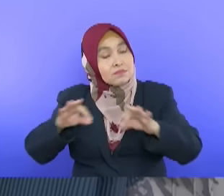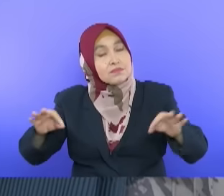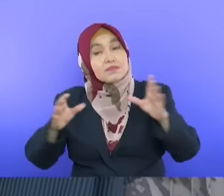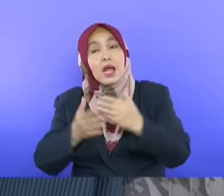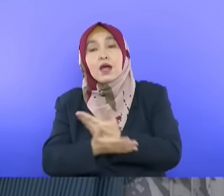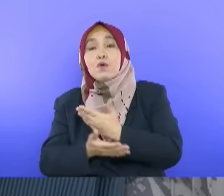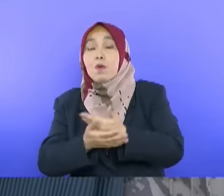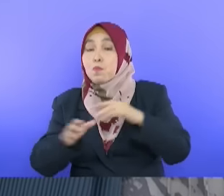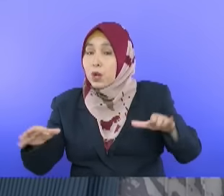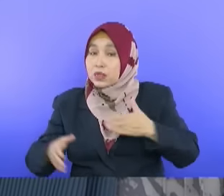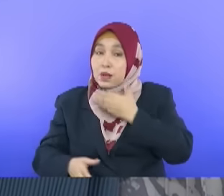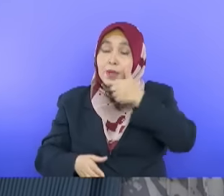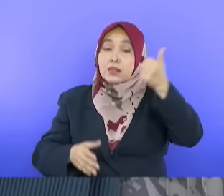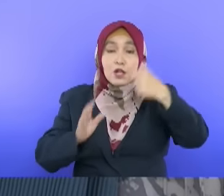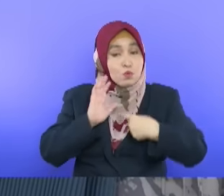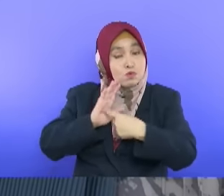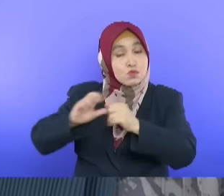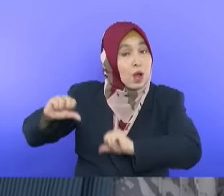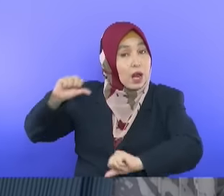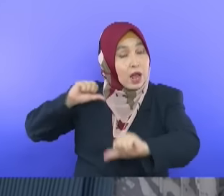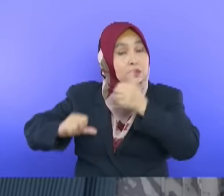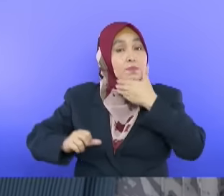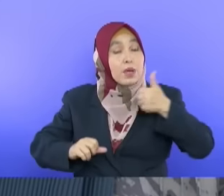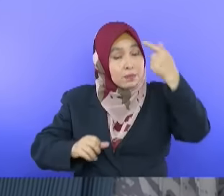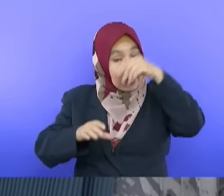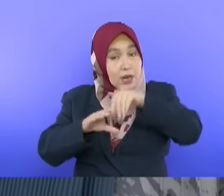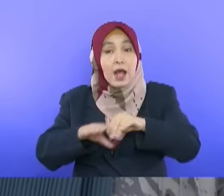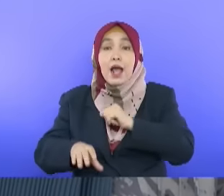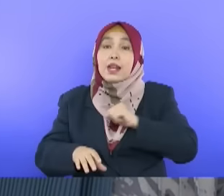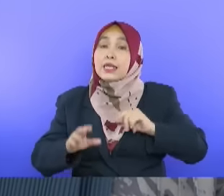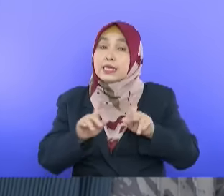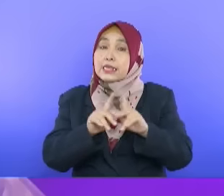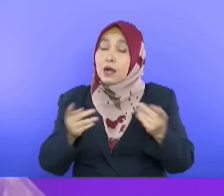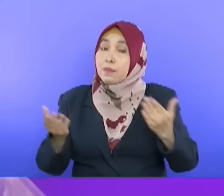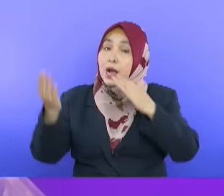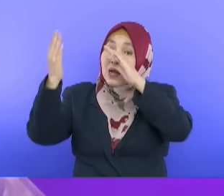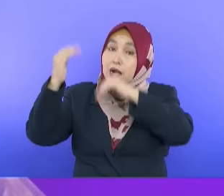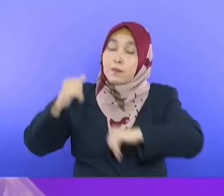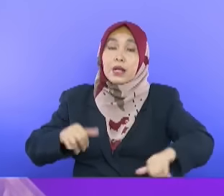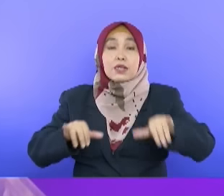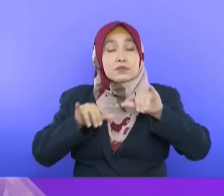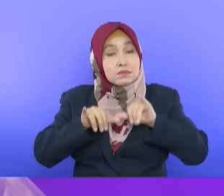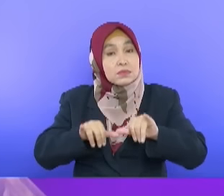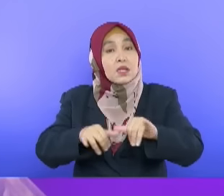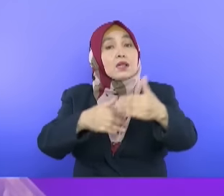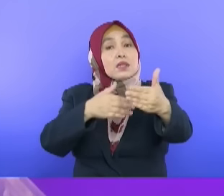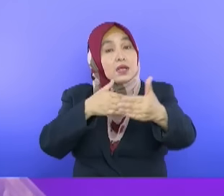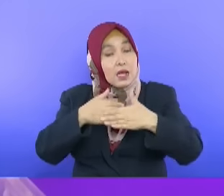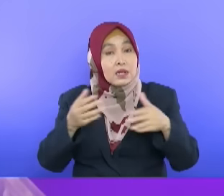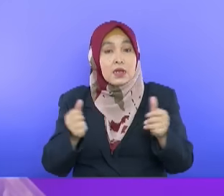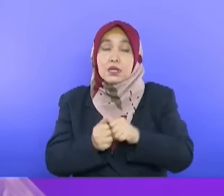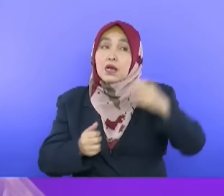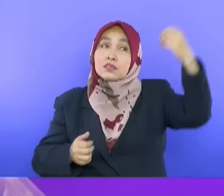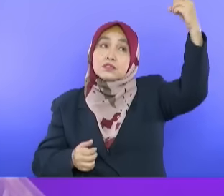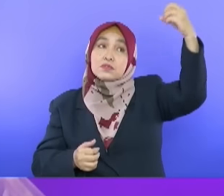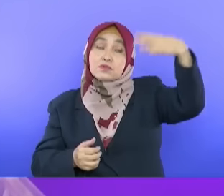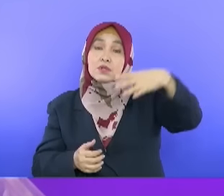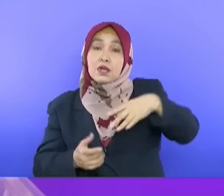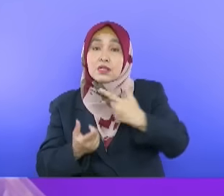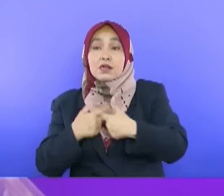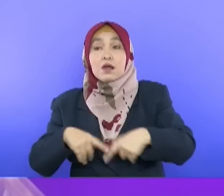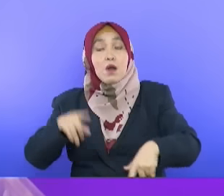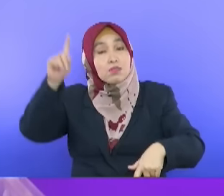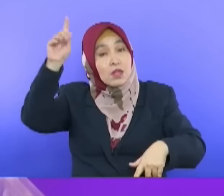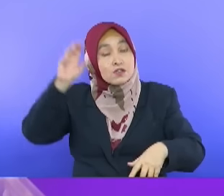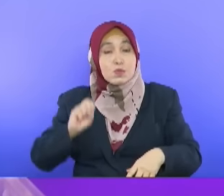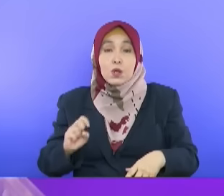buat yang terbaik tunjukkan akhlak terbaik kepada ahli kitab harapnya mereka akan makin dekat dengan Nur daripada Allah